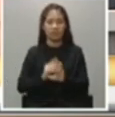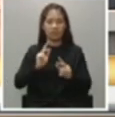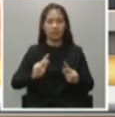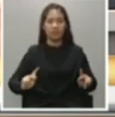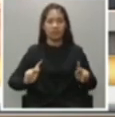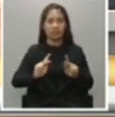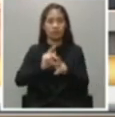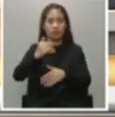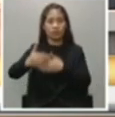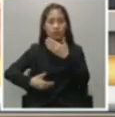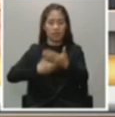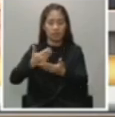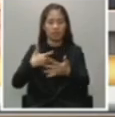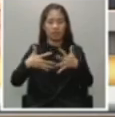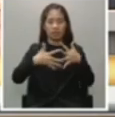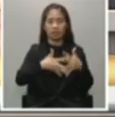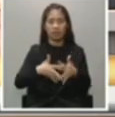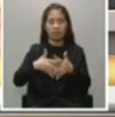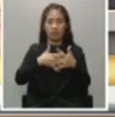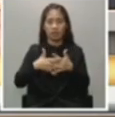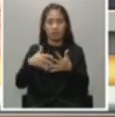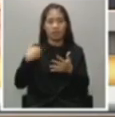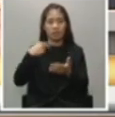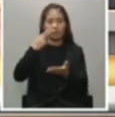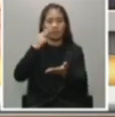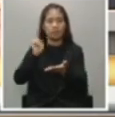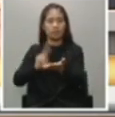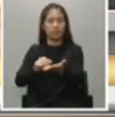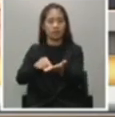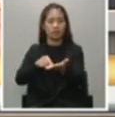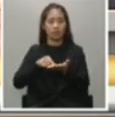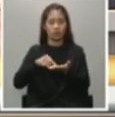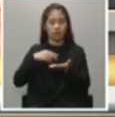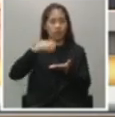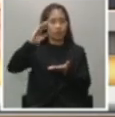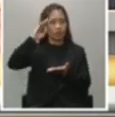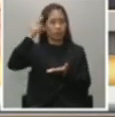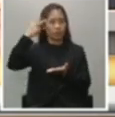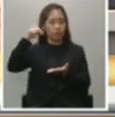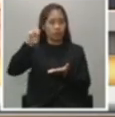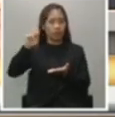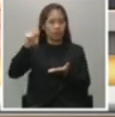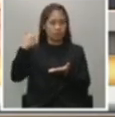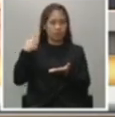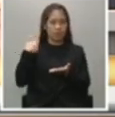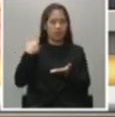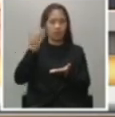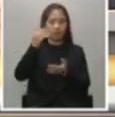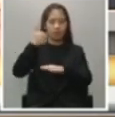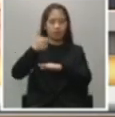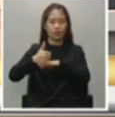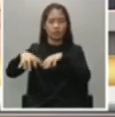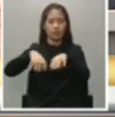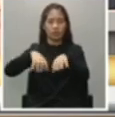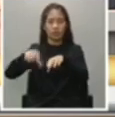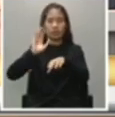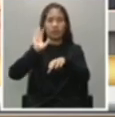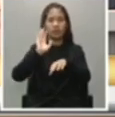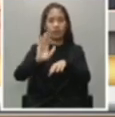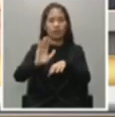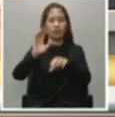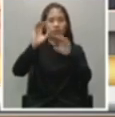าณิชย์สหรัฐอเมริกาได้มีหนังสือถึงพลเอกประยุทธ์จันทร์โอชาและผู้บริหารระดับสูงของรัฐบาล